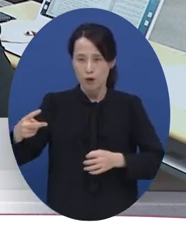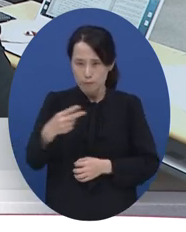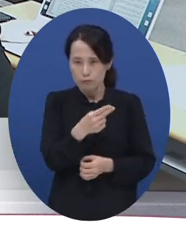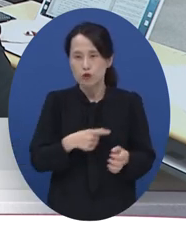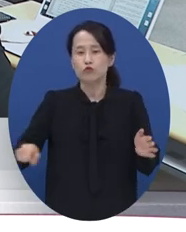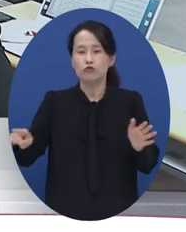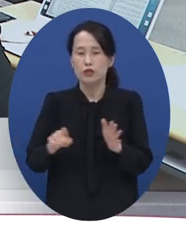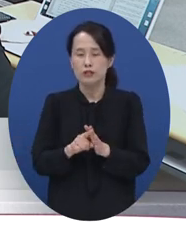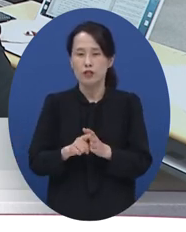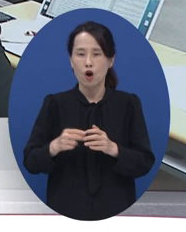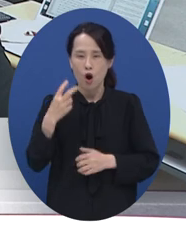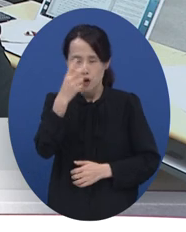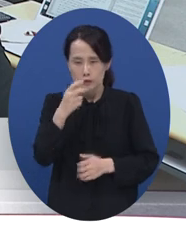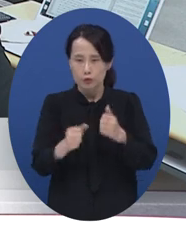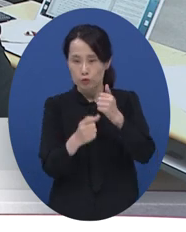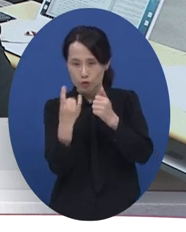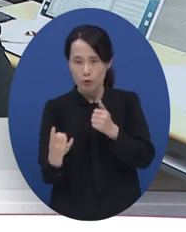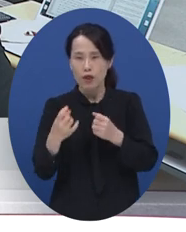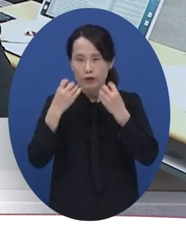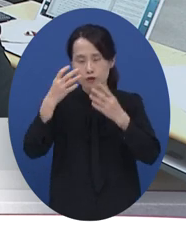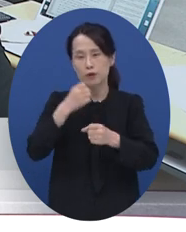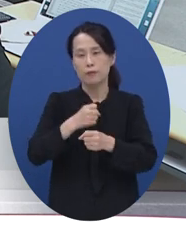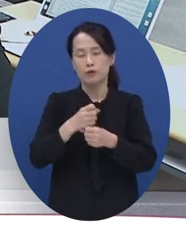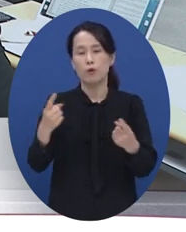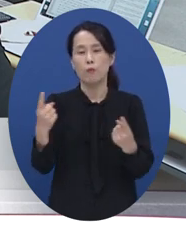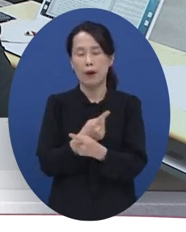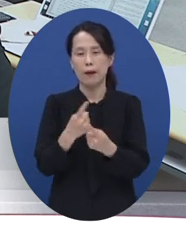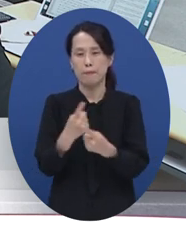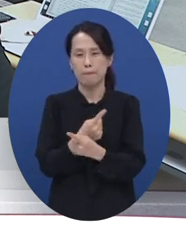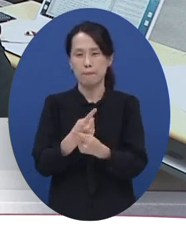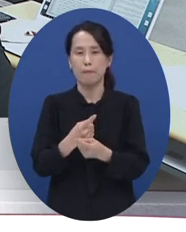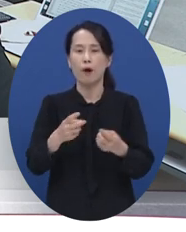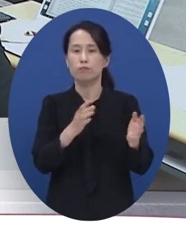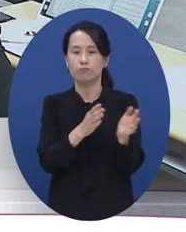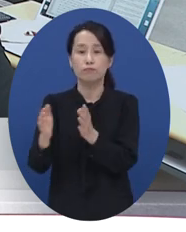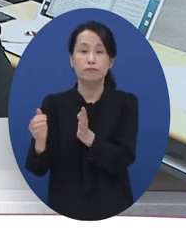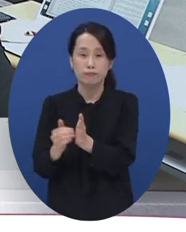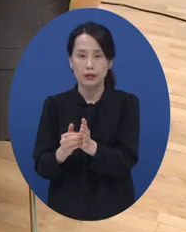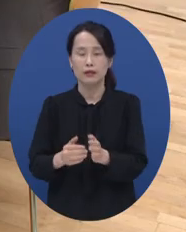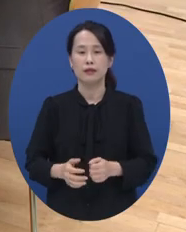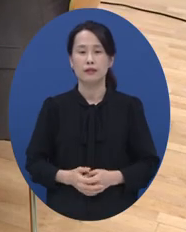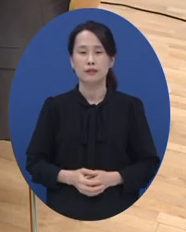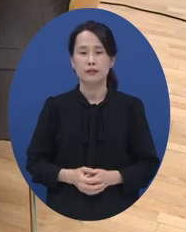위해 심의위원회를 새롭게 구성하고 개선 방안을 마련했습니다.